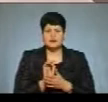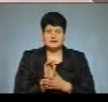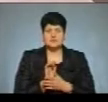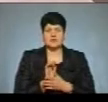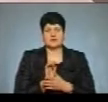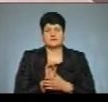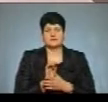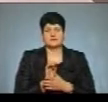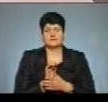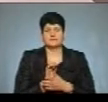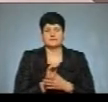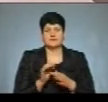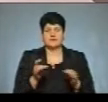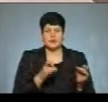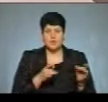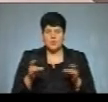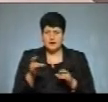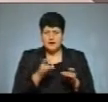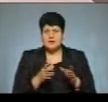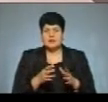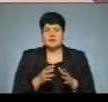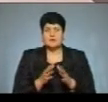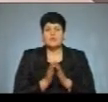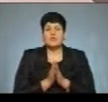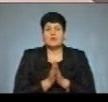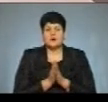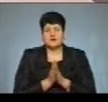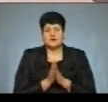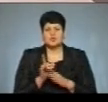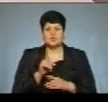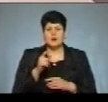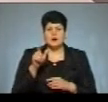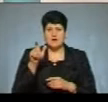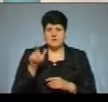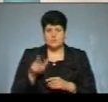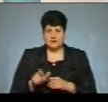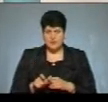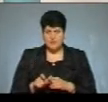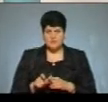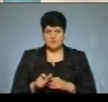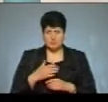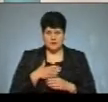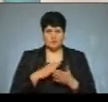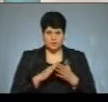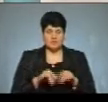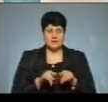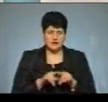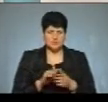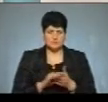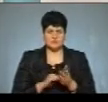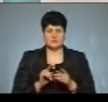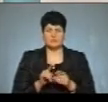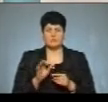кого в різних районах і так далі, про те, що абонент, ну і в нас в положенні написано про те, що